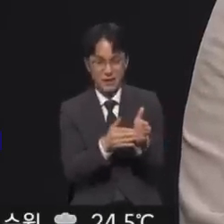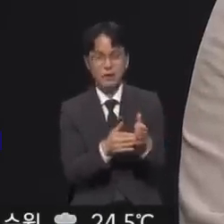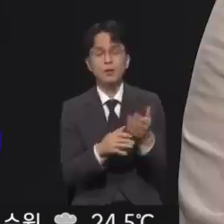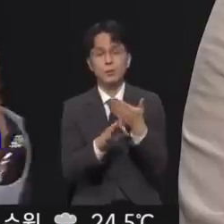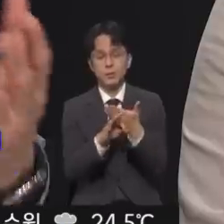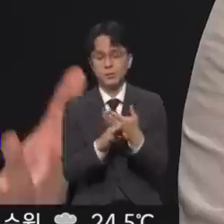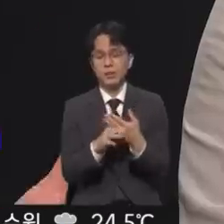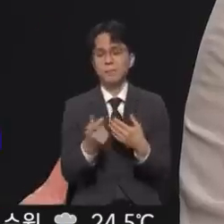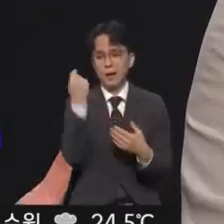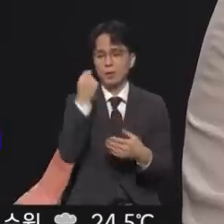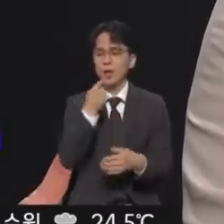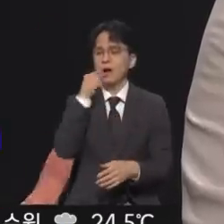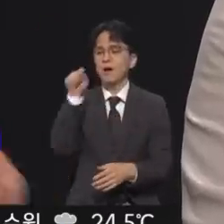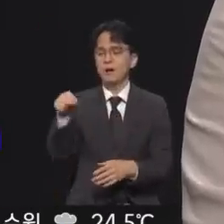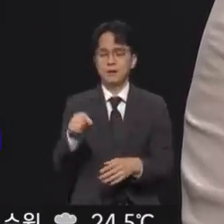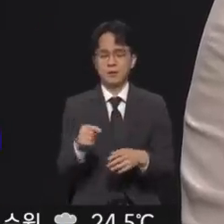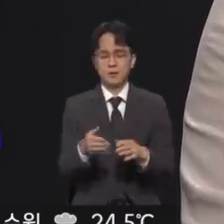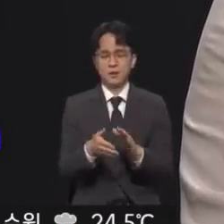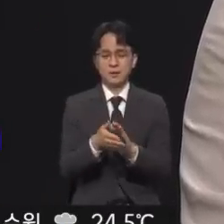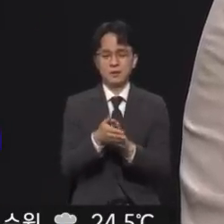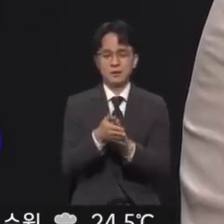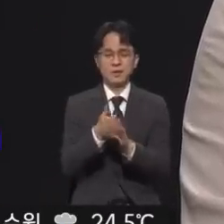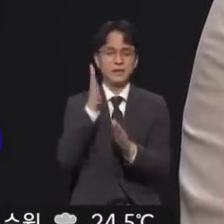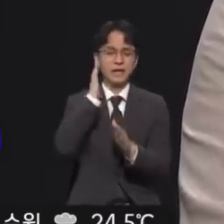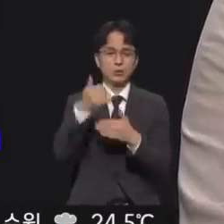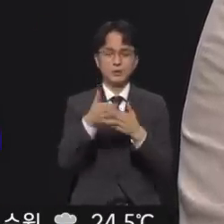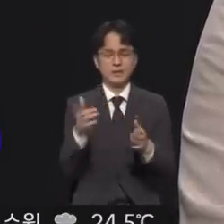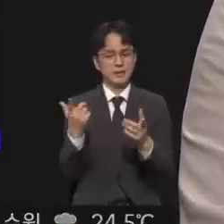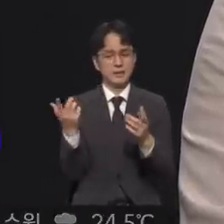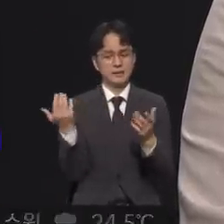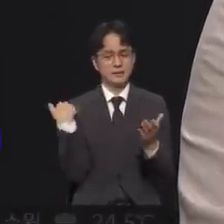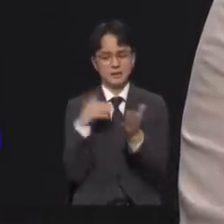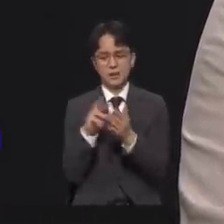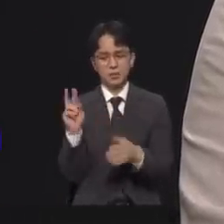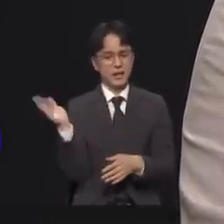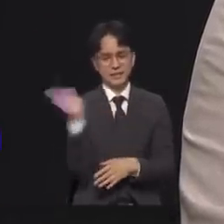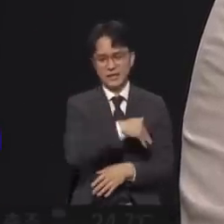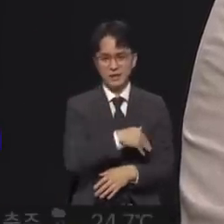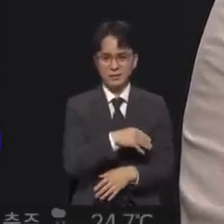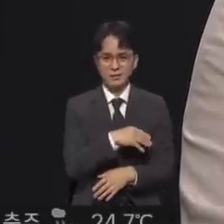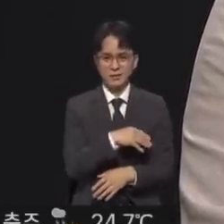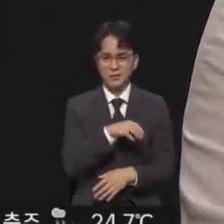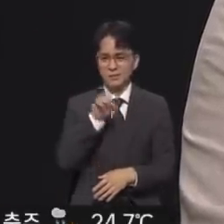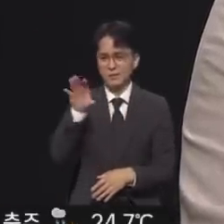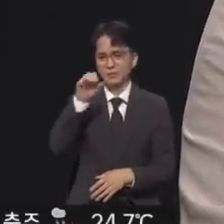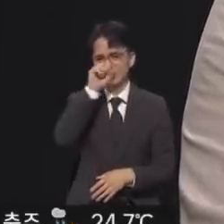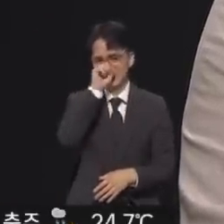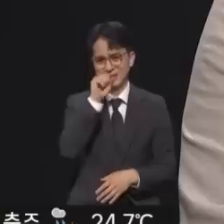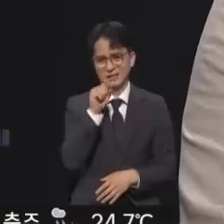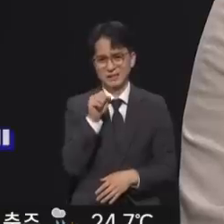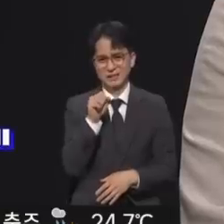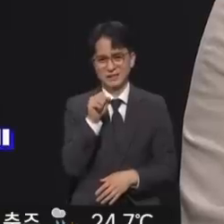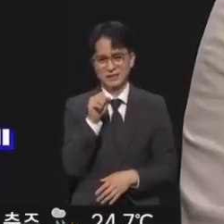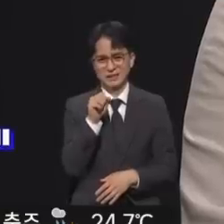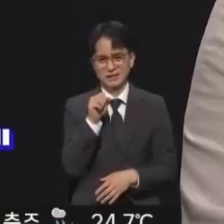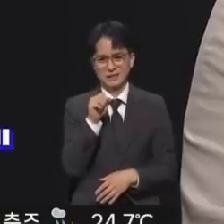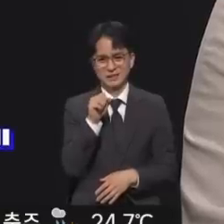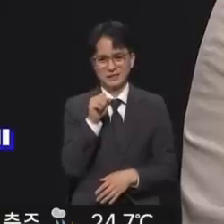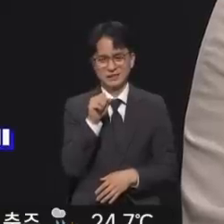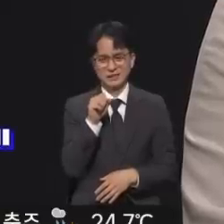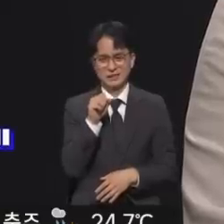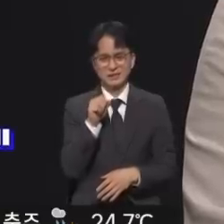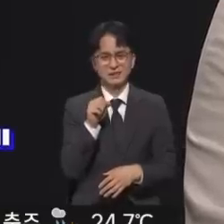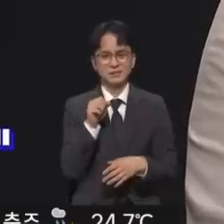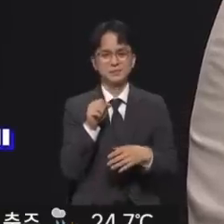용산 직무 주로 묻도록 한다 만약에 제가 유성열 다시 대통령 했다고 한다 며 예 진정성 을 보이고 이게 11기가 집 시급하다